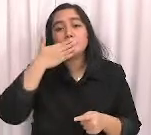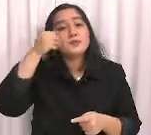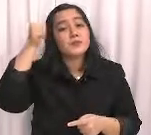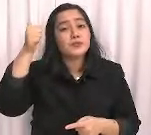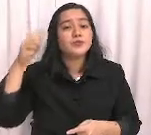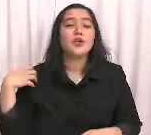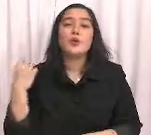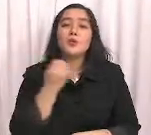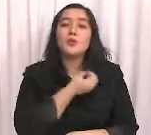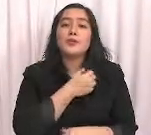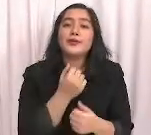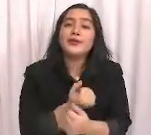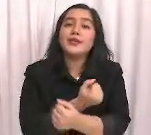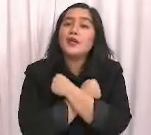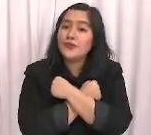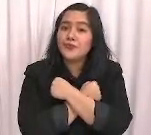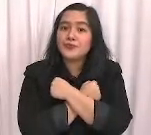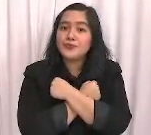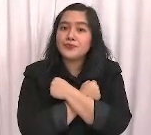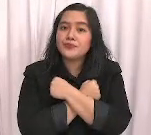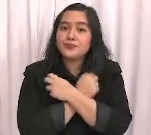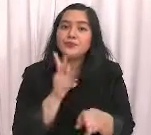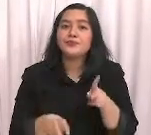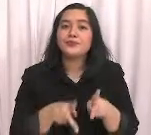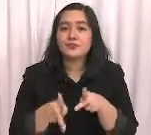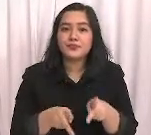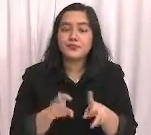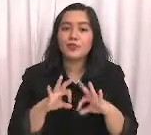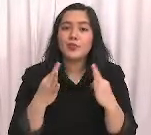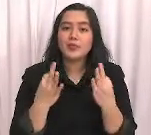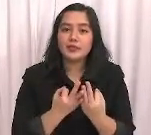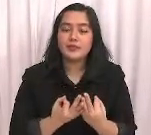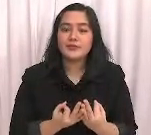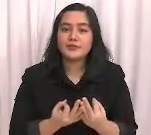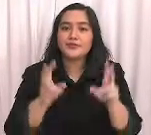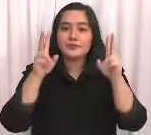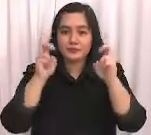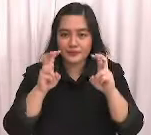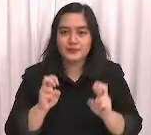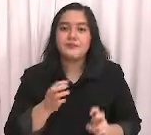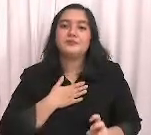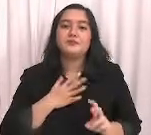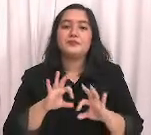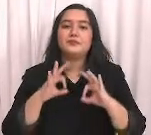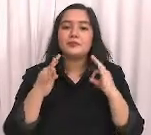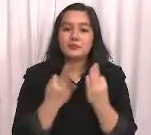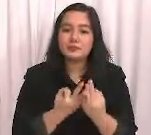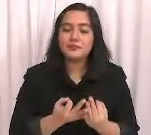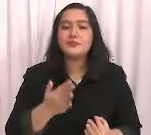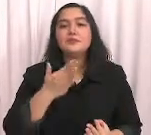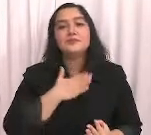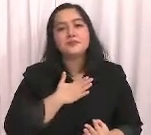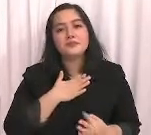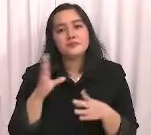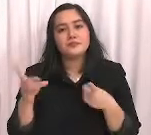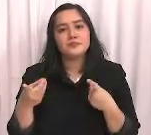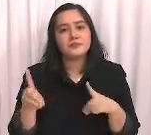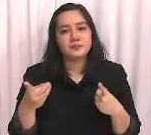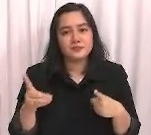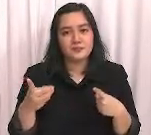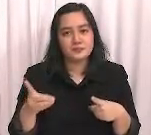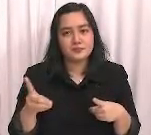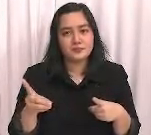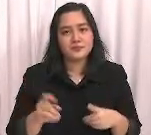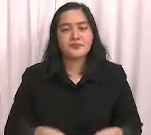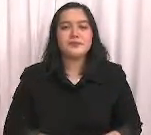po? Wow. At tandaan niyo po ang atin pong theme ngayon. My family, my disciples. Okay? Now,